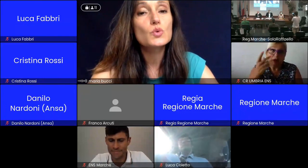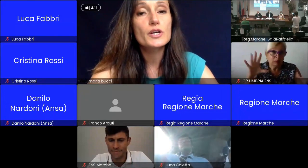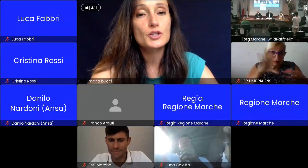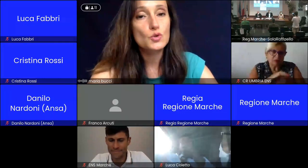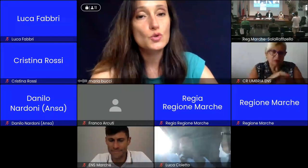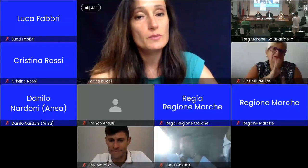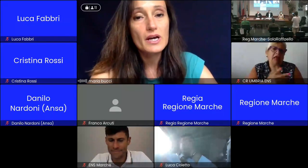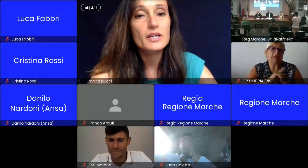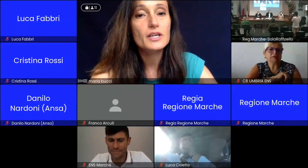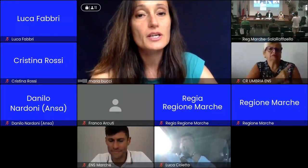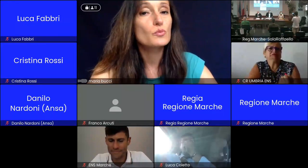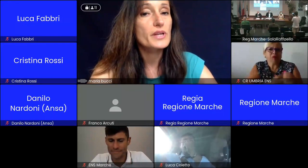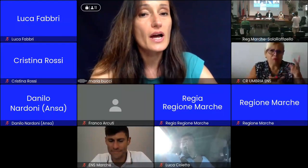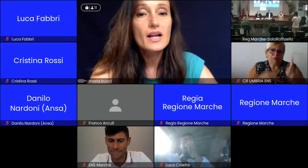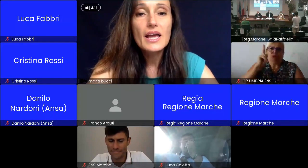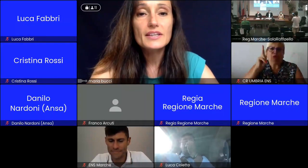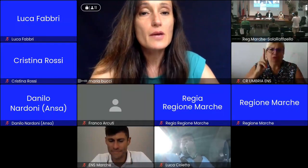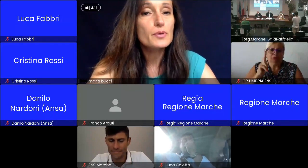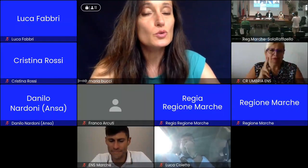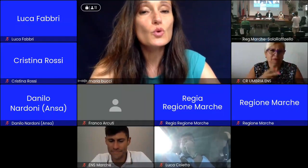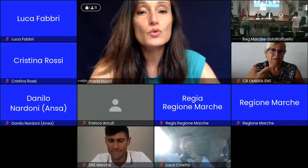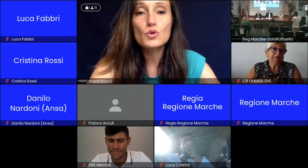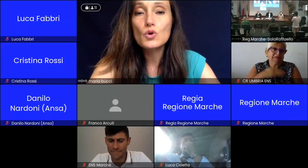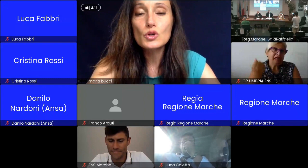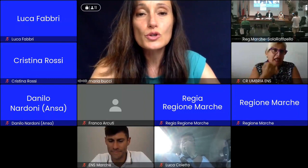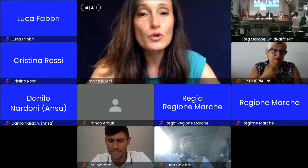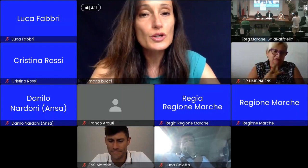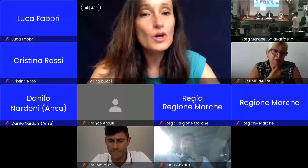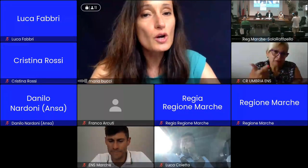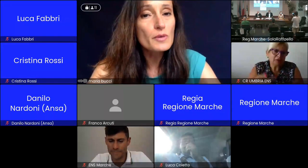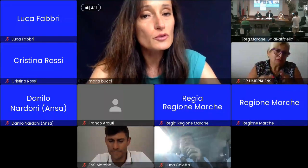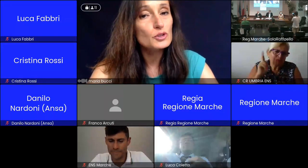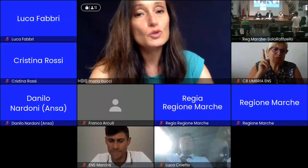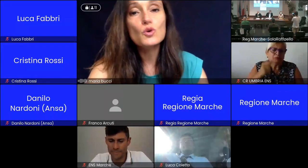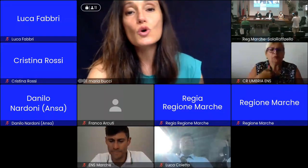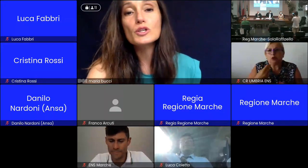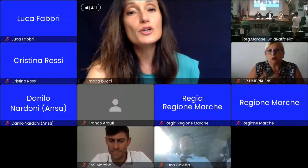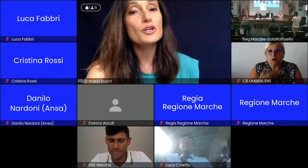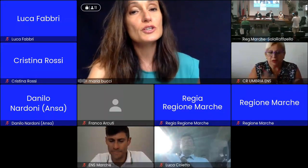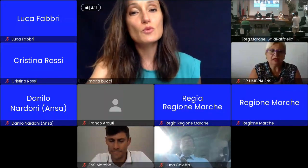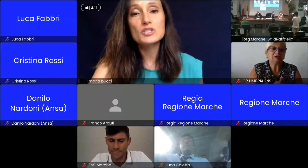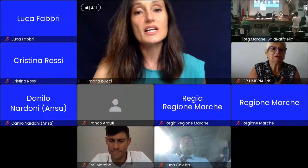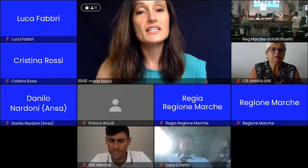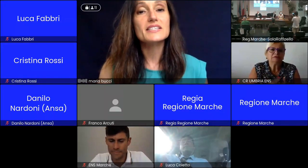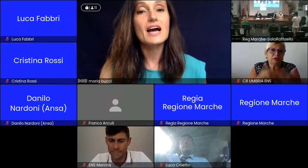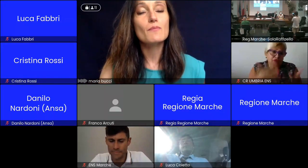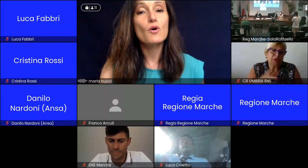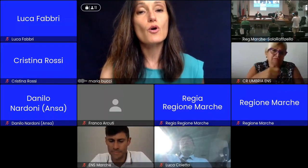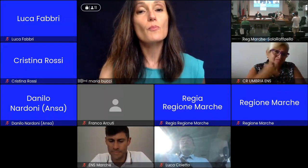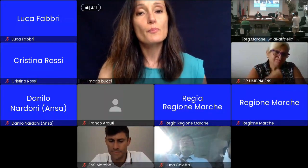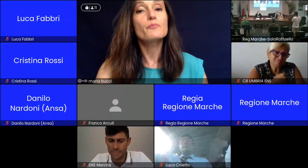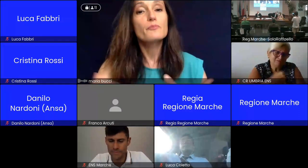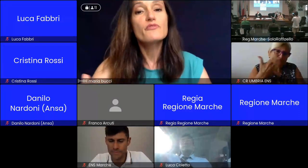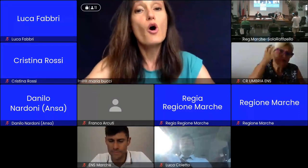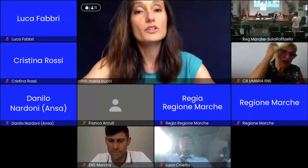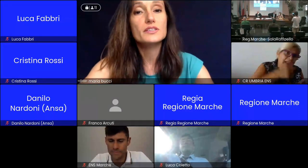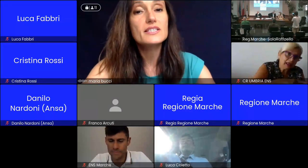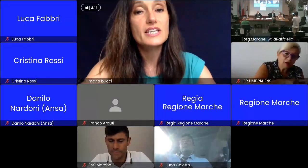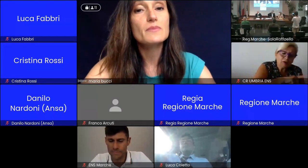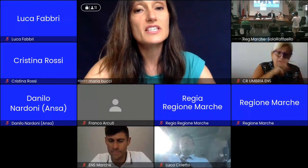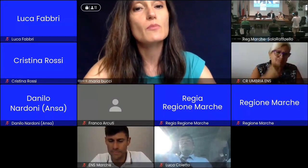collaborazione delle due regioni, Marche ed Umbria. Ed è per noi un orgoglio enorme, fonte di orgoglio, e dimostra che